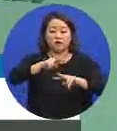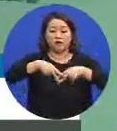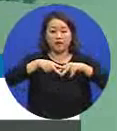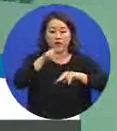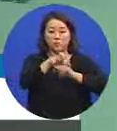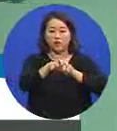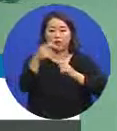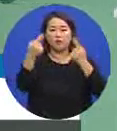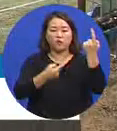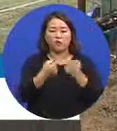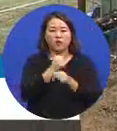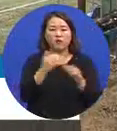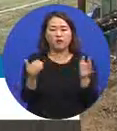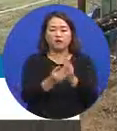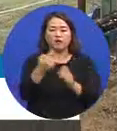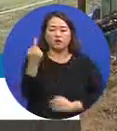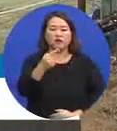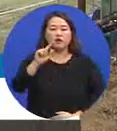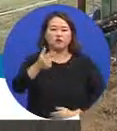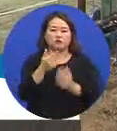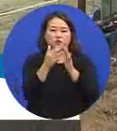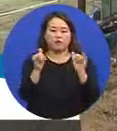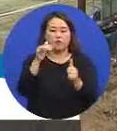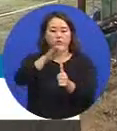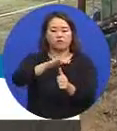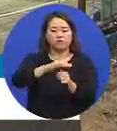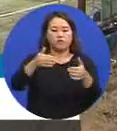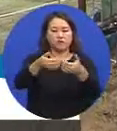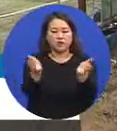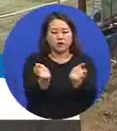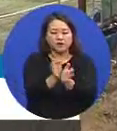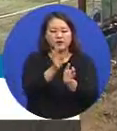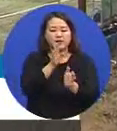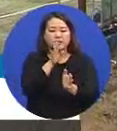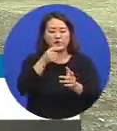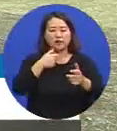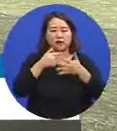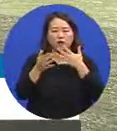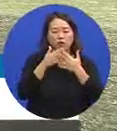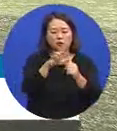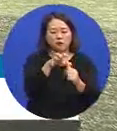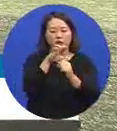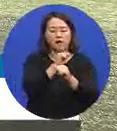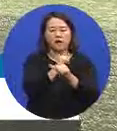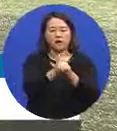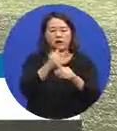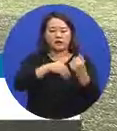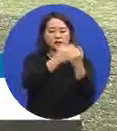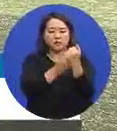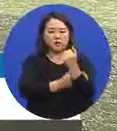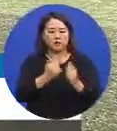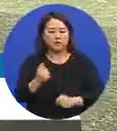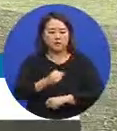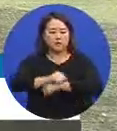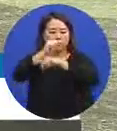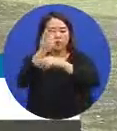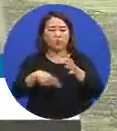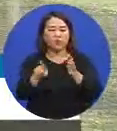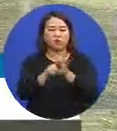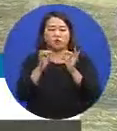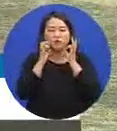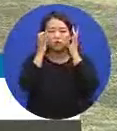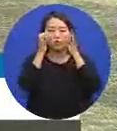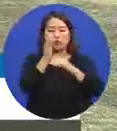유소년 선수단은 실전 경험을 통한 실력 기르기에 힘쓰고 있습니다. 또 남원시는 본격적인 전지 훈련 유치를